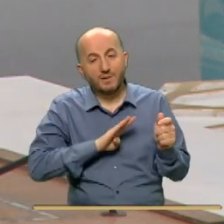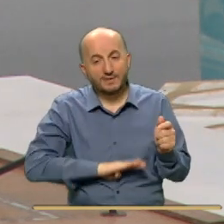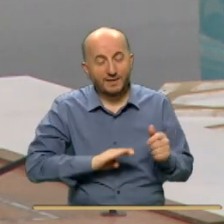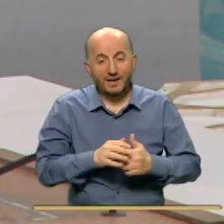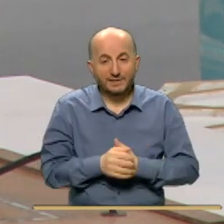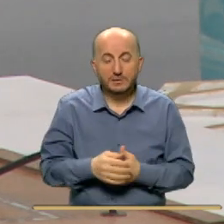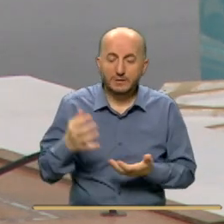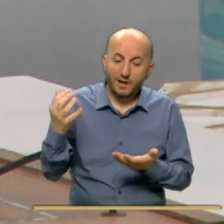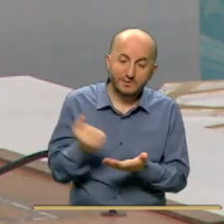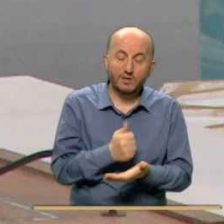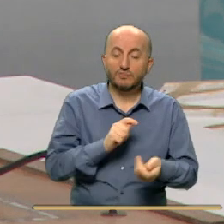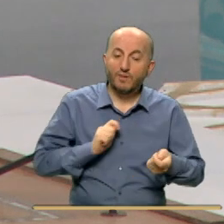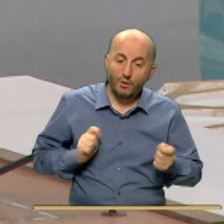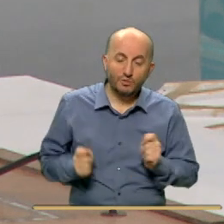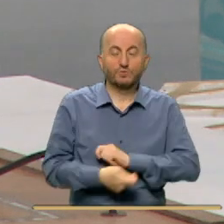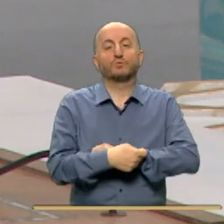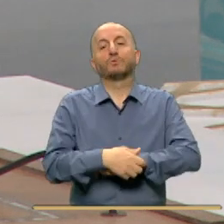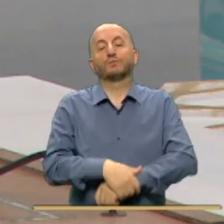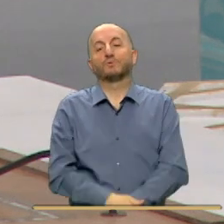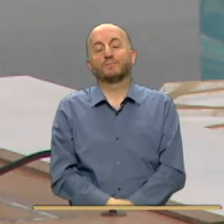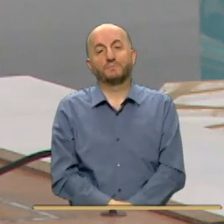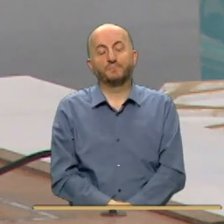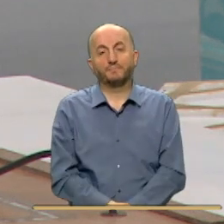sabrederek kazanca dönüştürür.